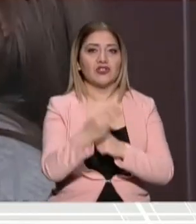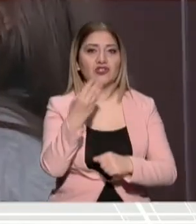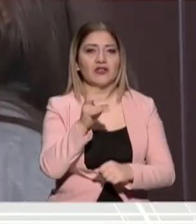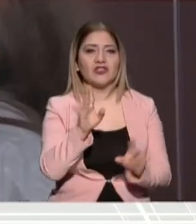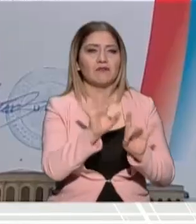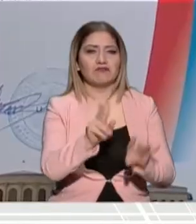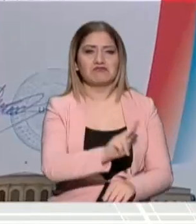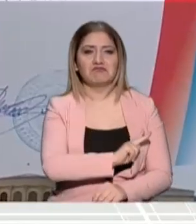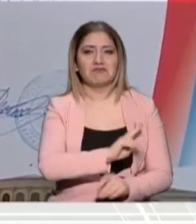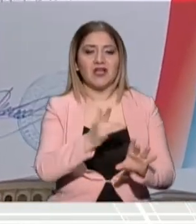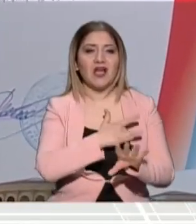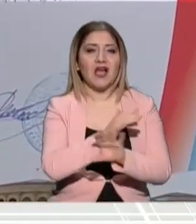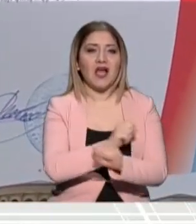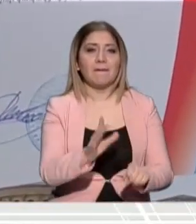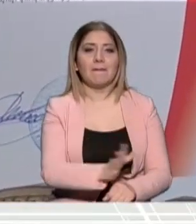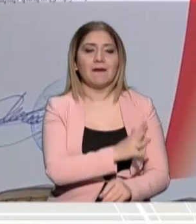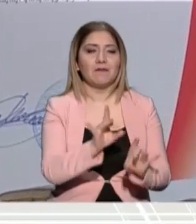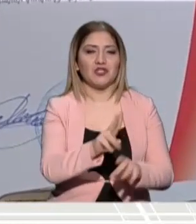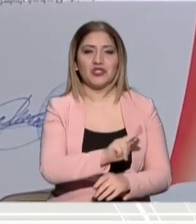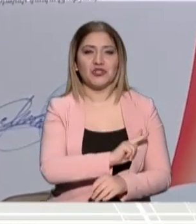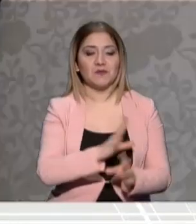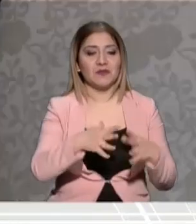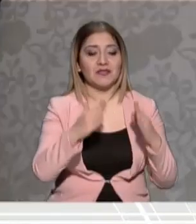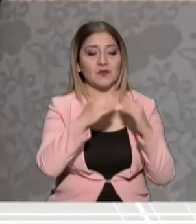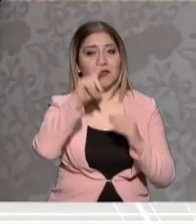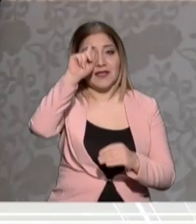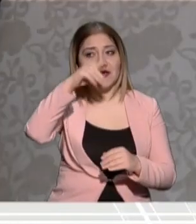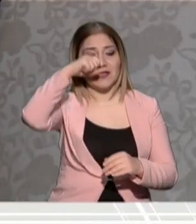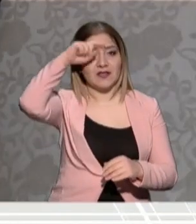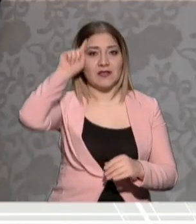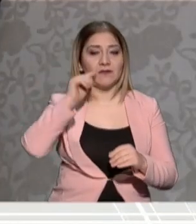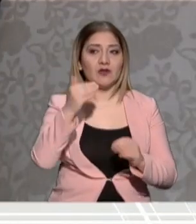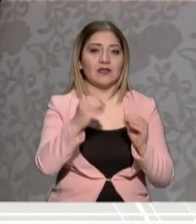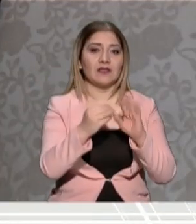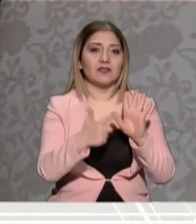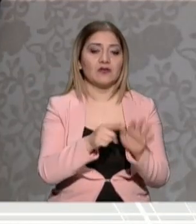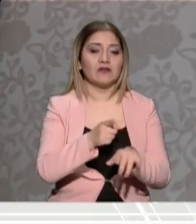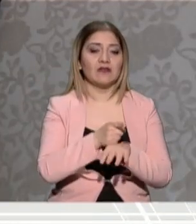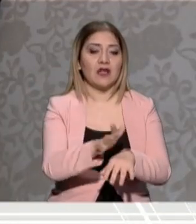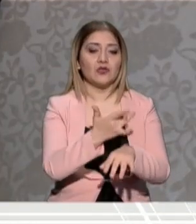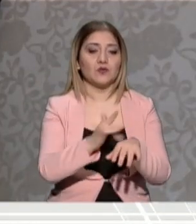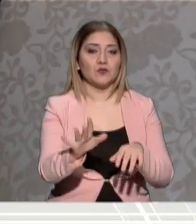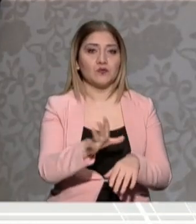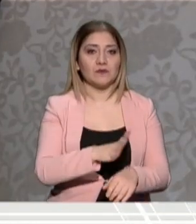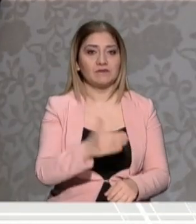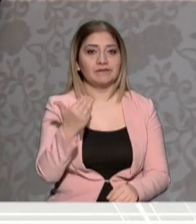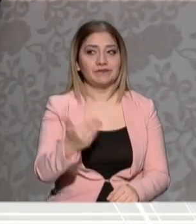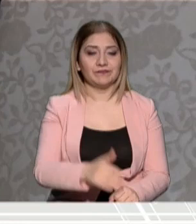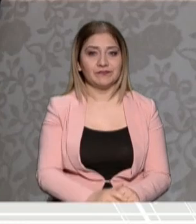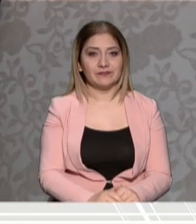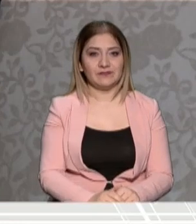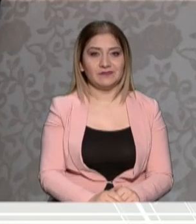հերոսը սխրանքների մասին պատմել չի սիրում։ Տանը միայն գիտեն, որ նա թշնամու 17 տանկ է ոչնչացրել։ Հիմա ներկայացված